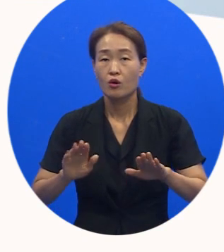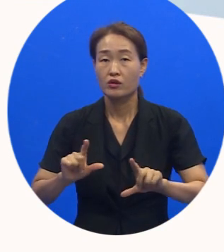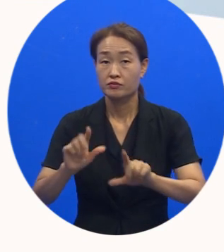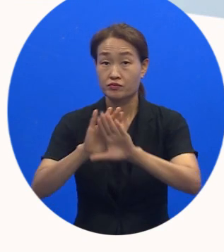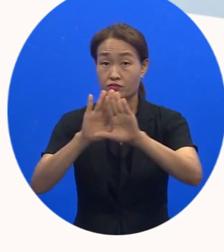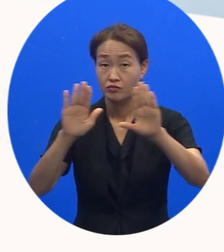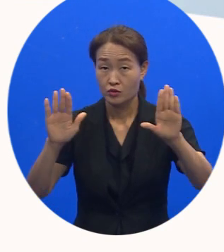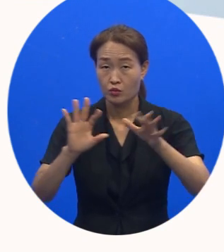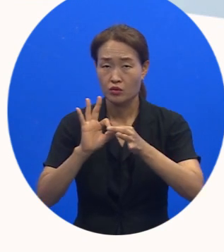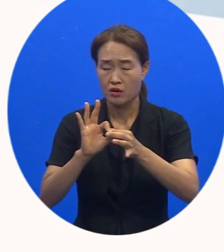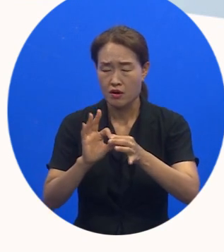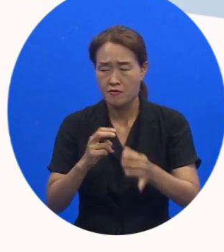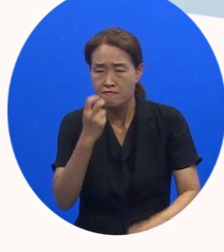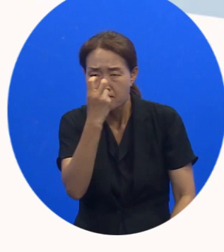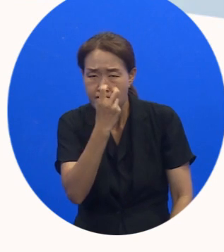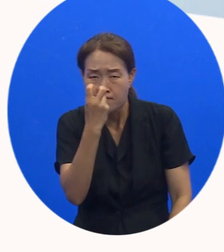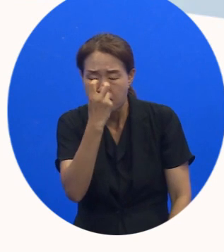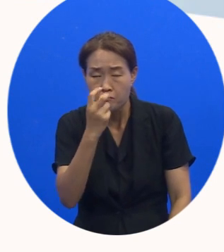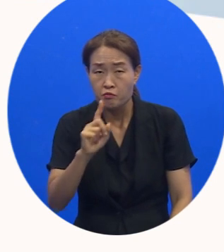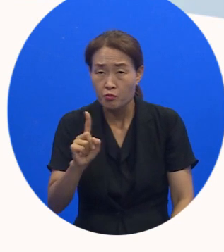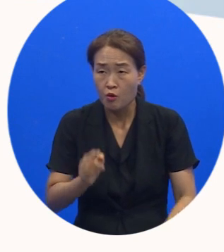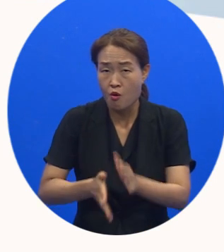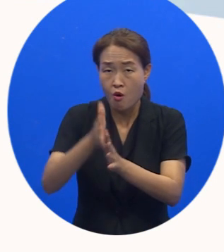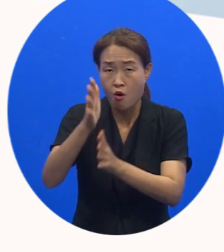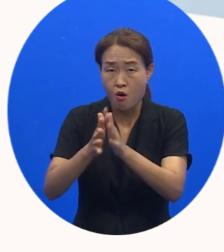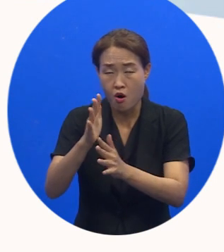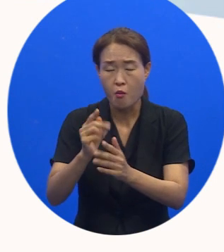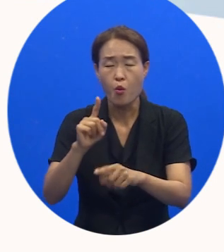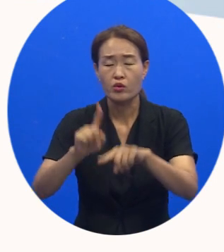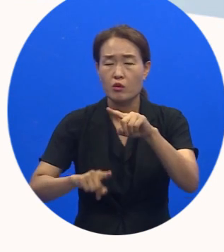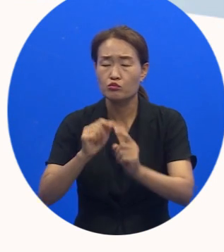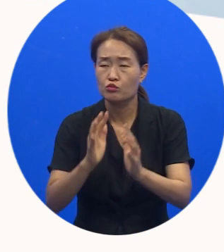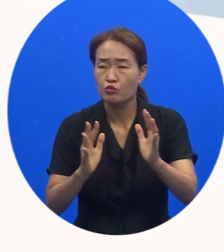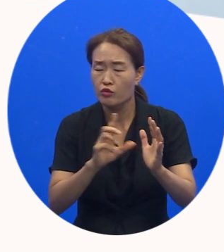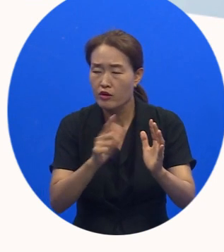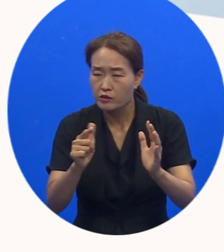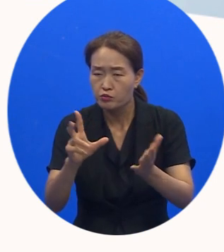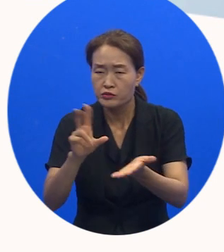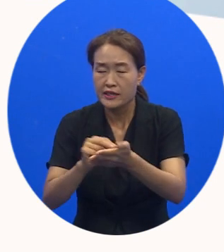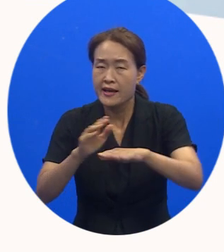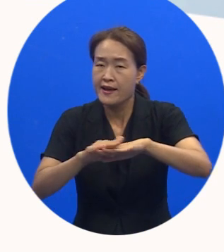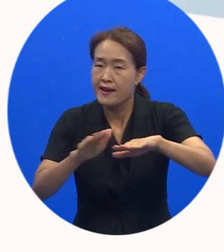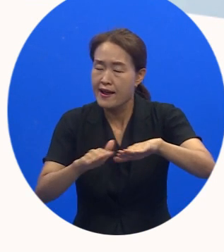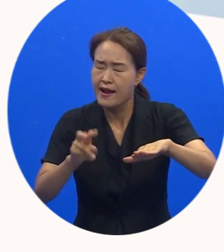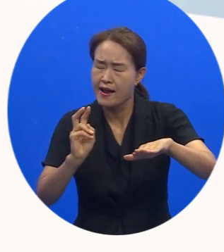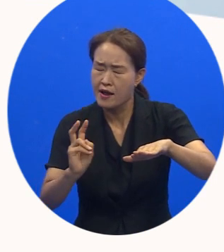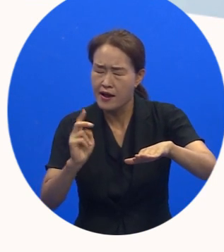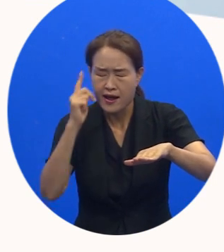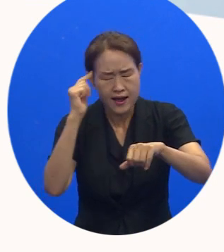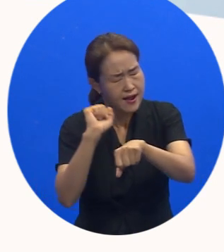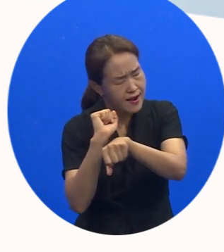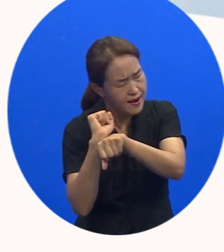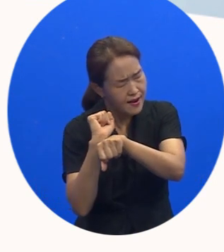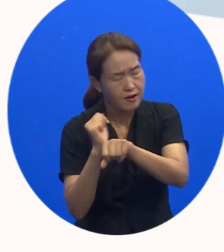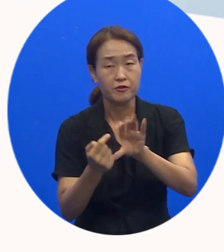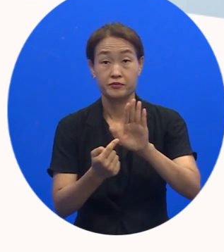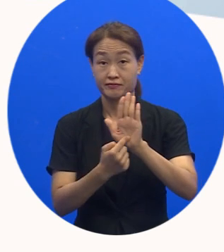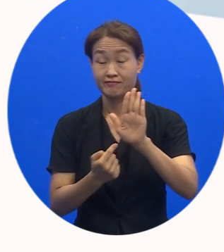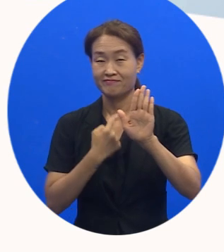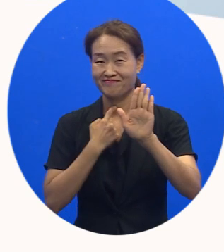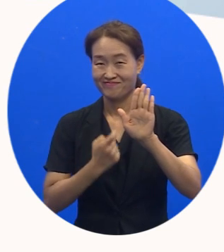기상청은 도시기상 관측을 통해 도시 내 녹지가 이러한 문제들을 개선할 수 있다는 연구 결과를